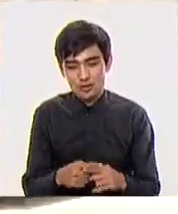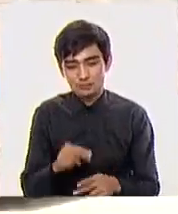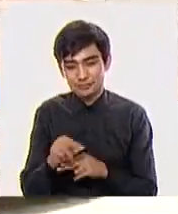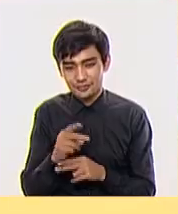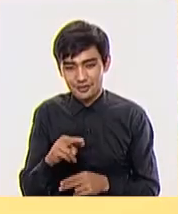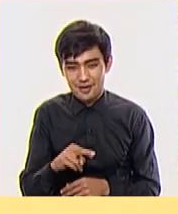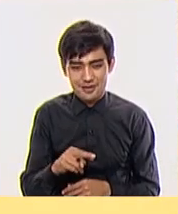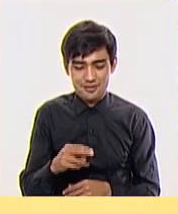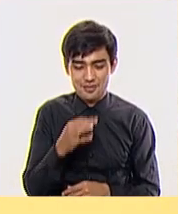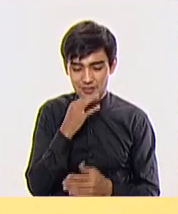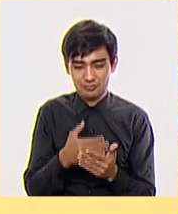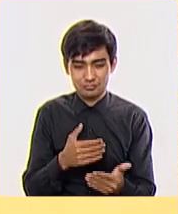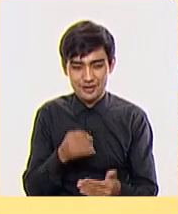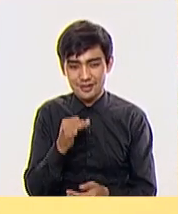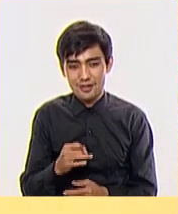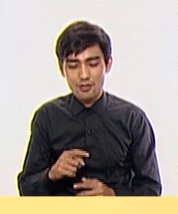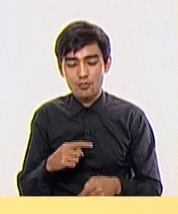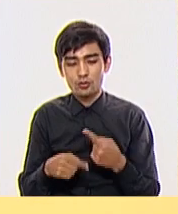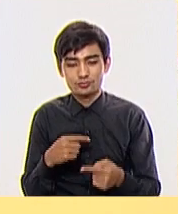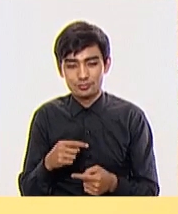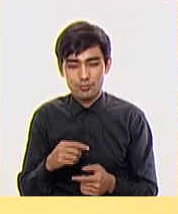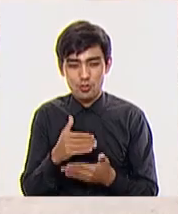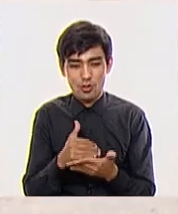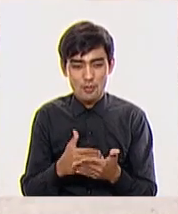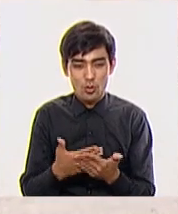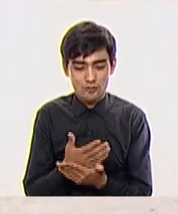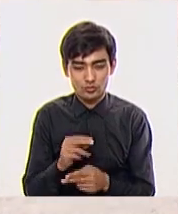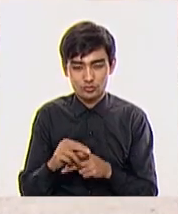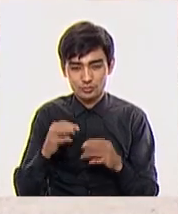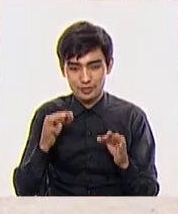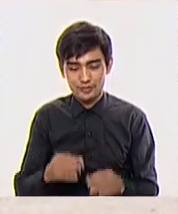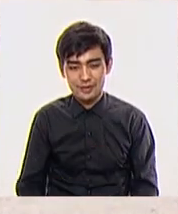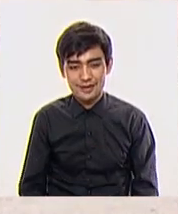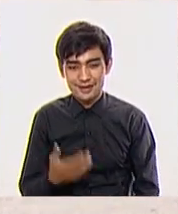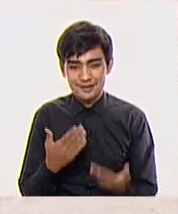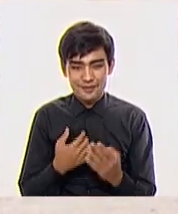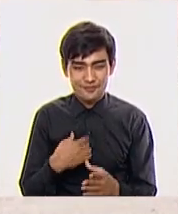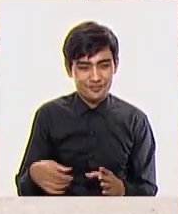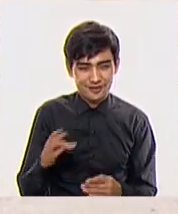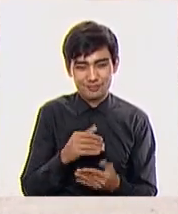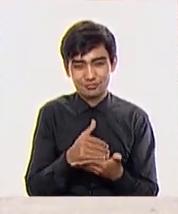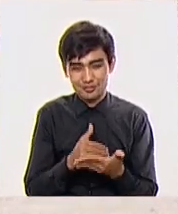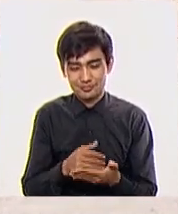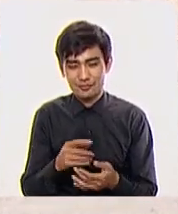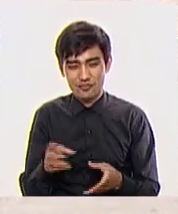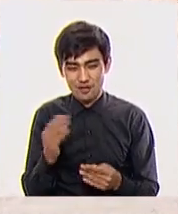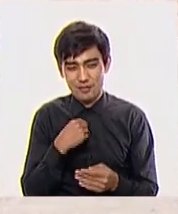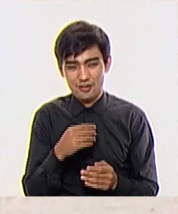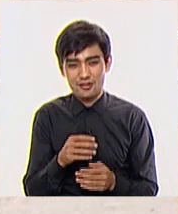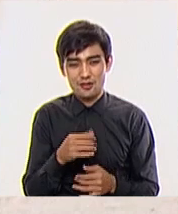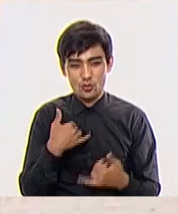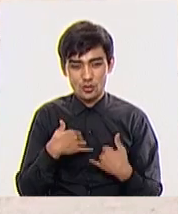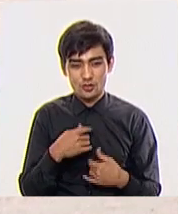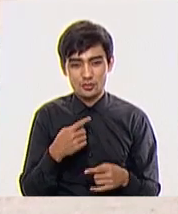еще раньше считает женщина после перехода на обновленную программу если бы я на немало по всем предметам репетиторов я бы просто